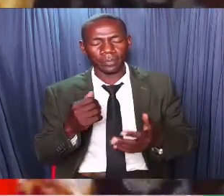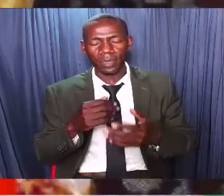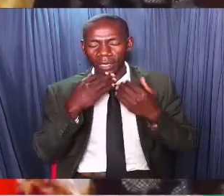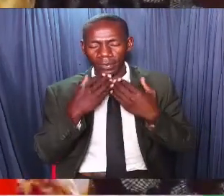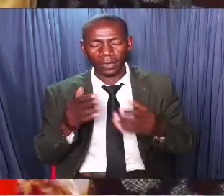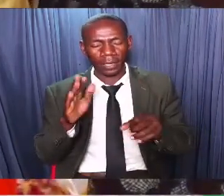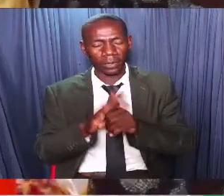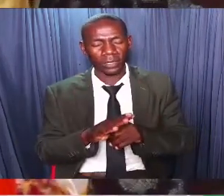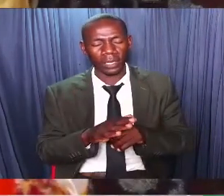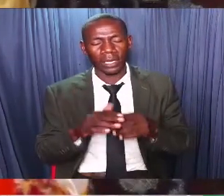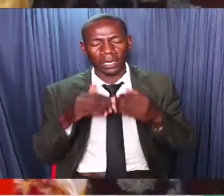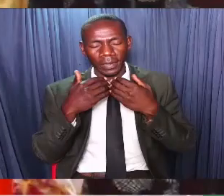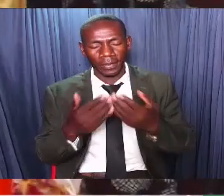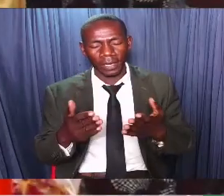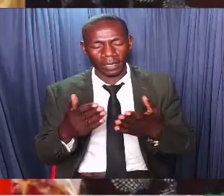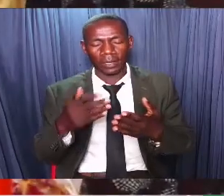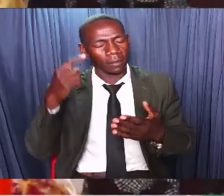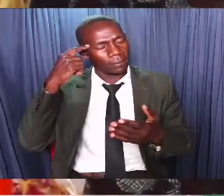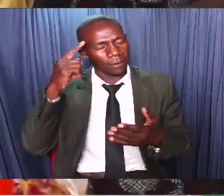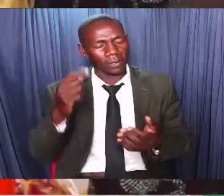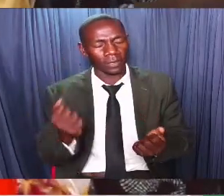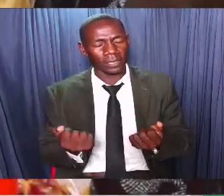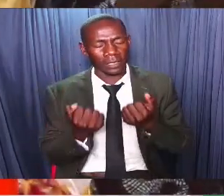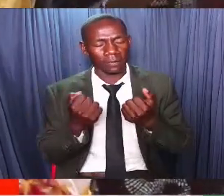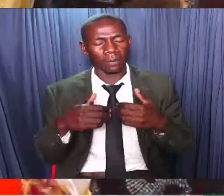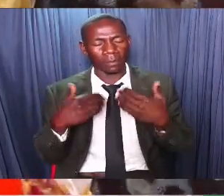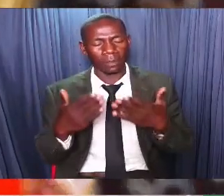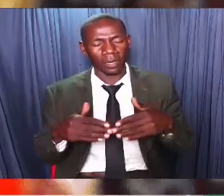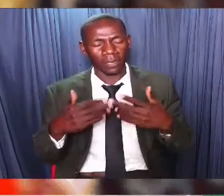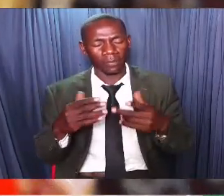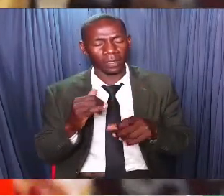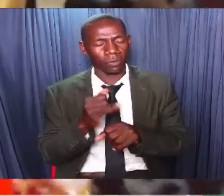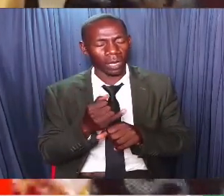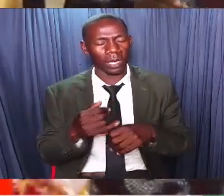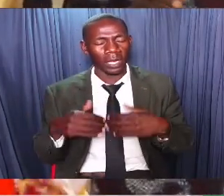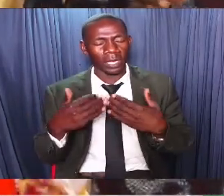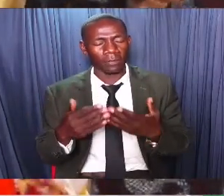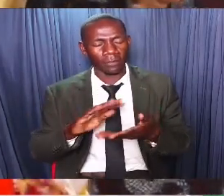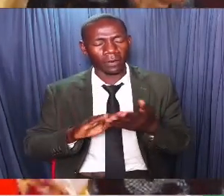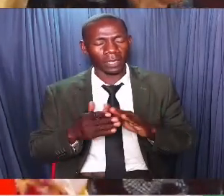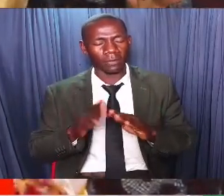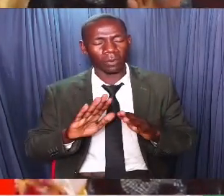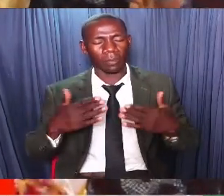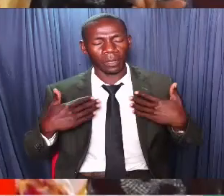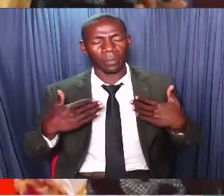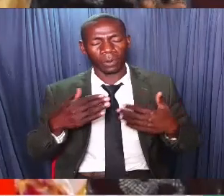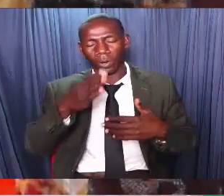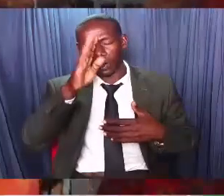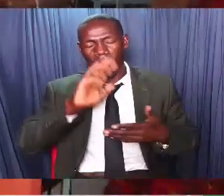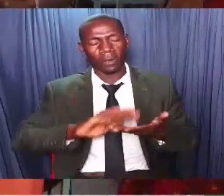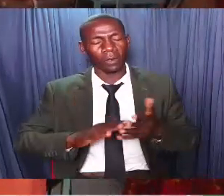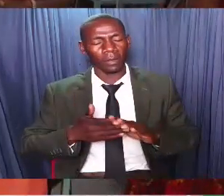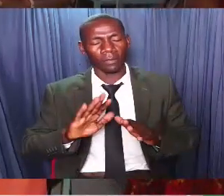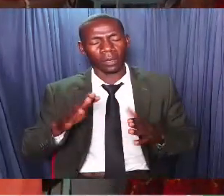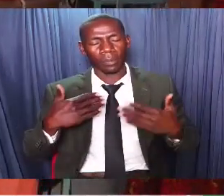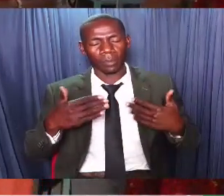kazi wape kazi. Wasio na mitaji wape mitaji. Samehe Bwana watu wako. Samehe watu wako